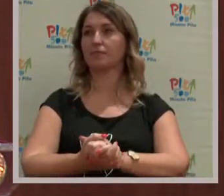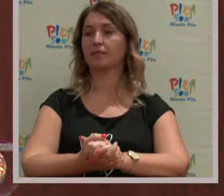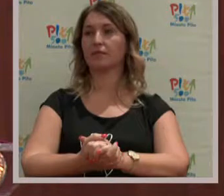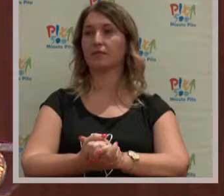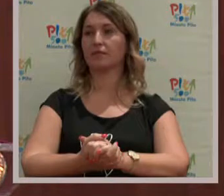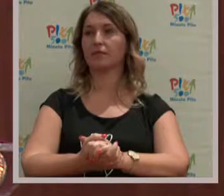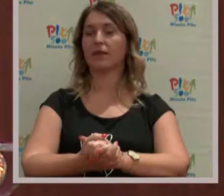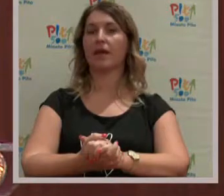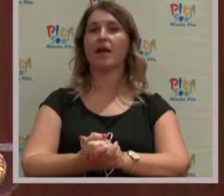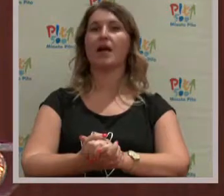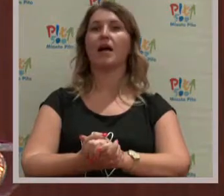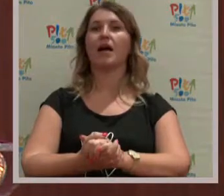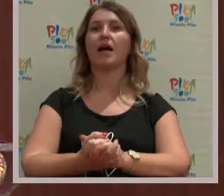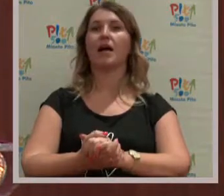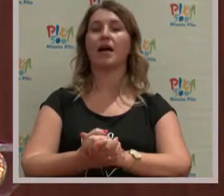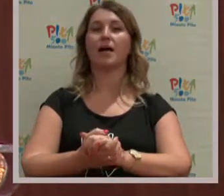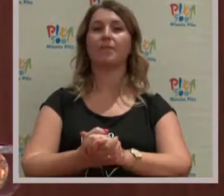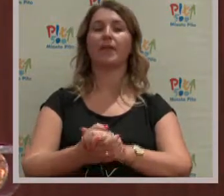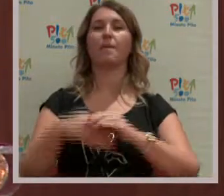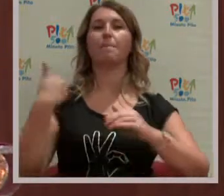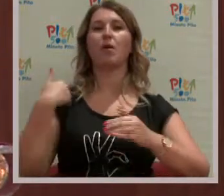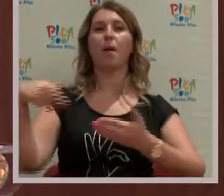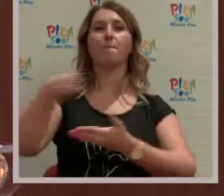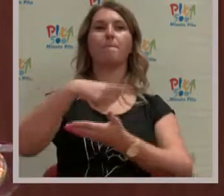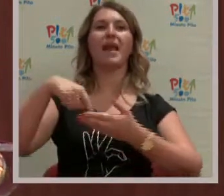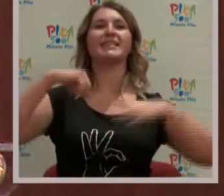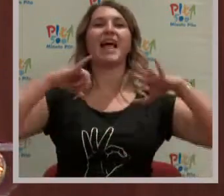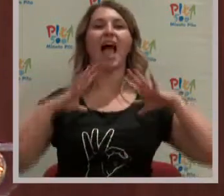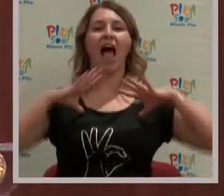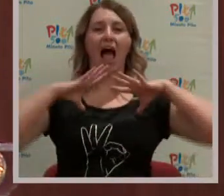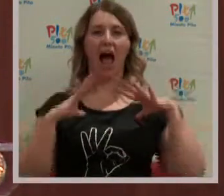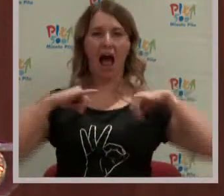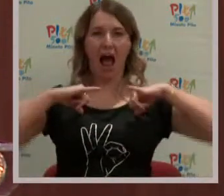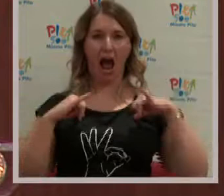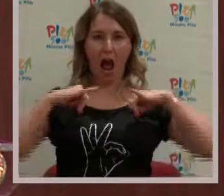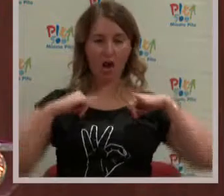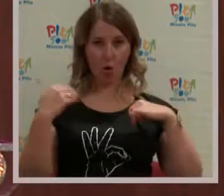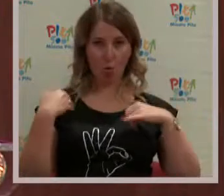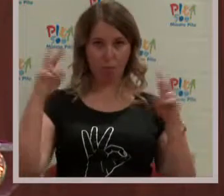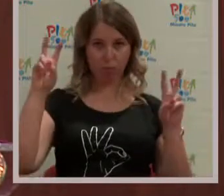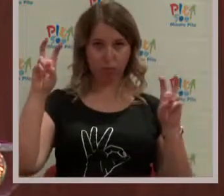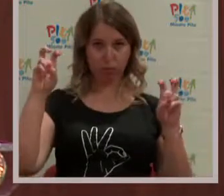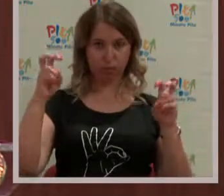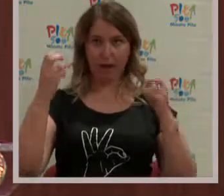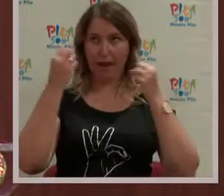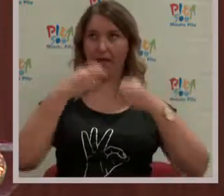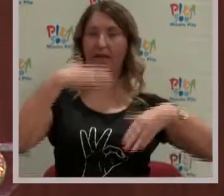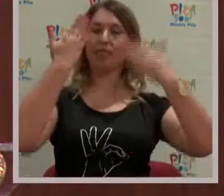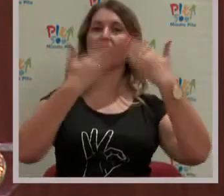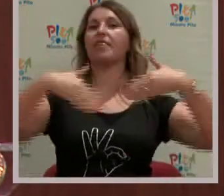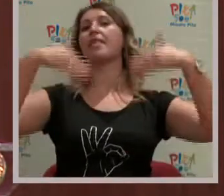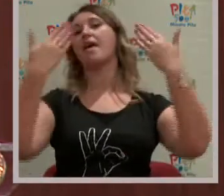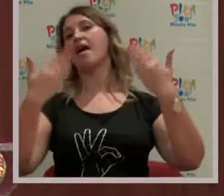Plac Aniołów, a pani radna myślę trochę się przejęzyczyła, ale to taka freudowska pomyłka, powiedziała